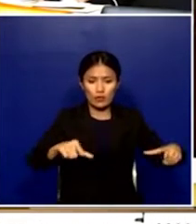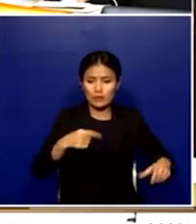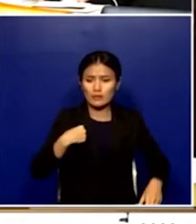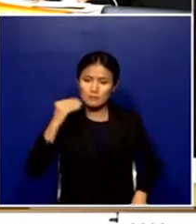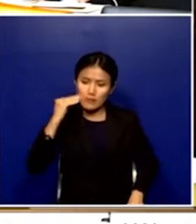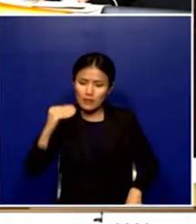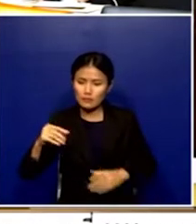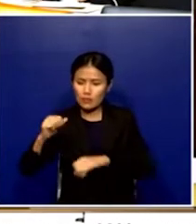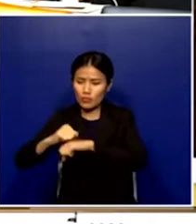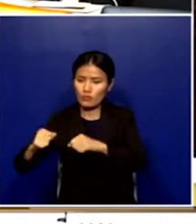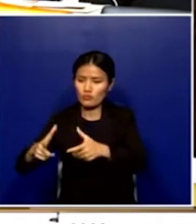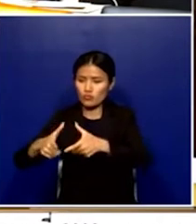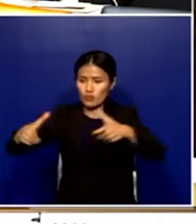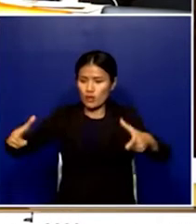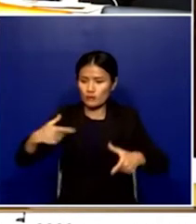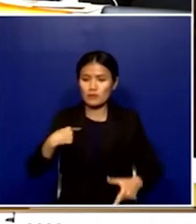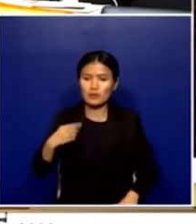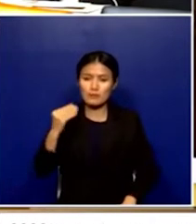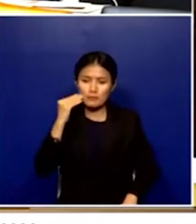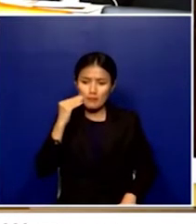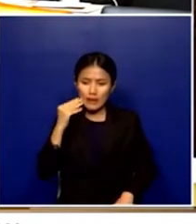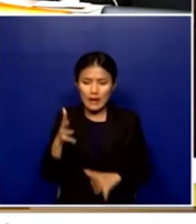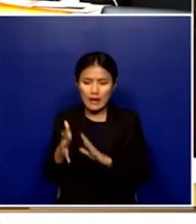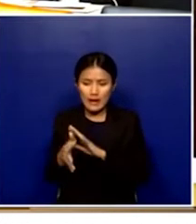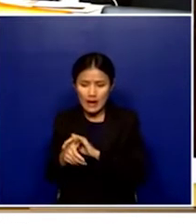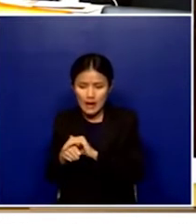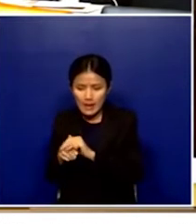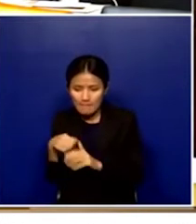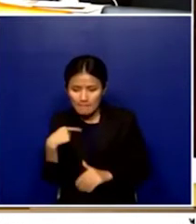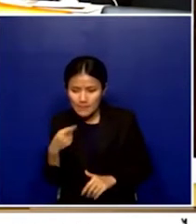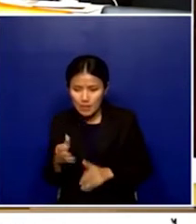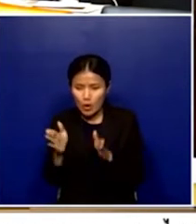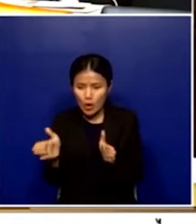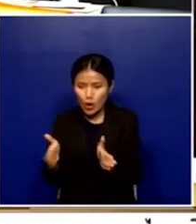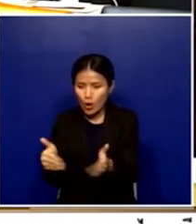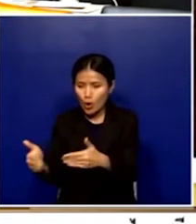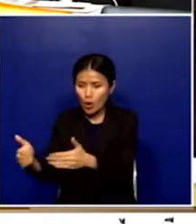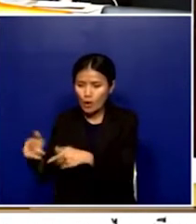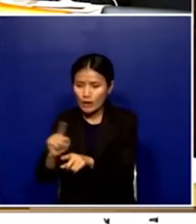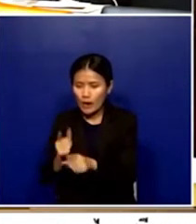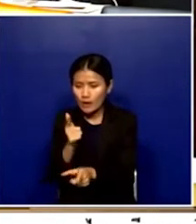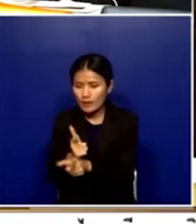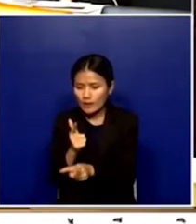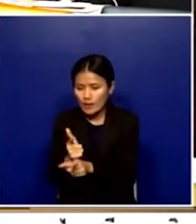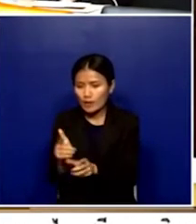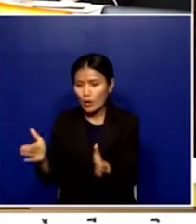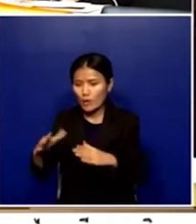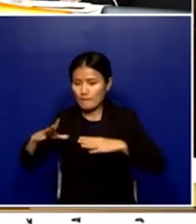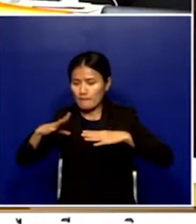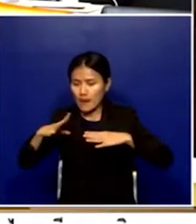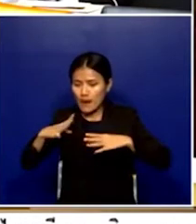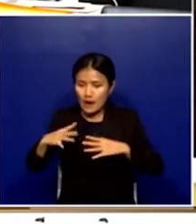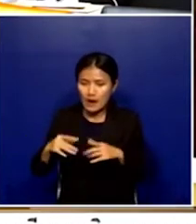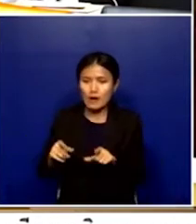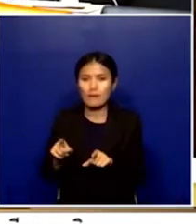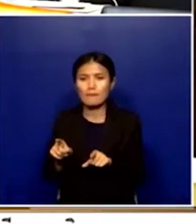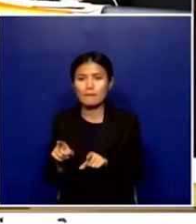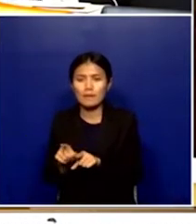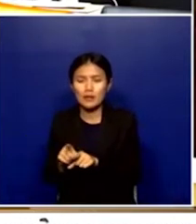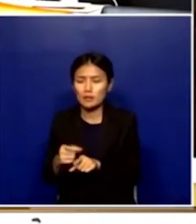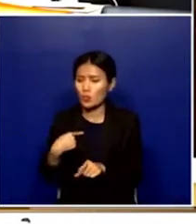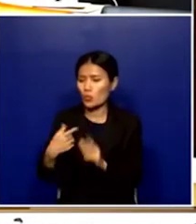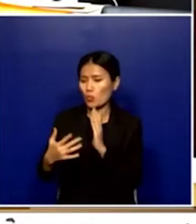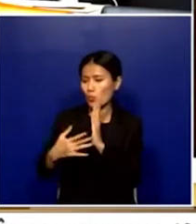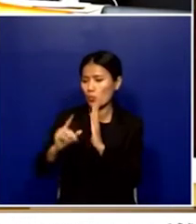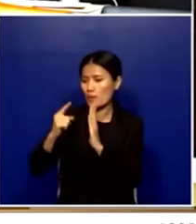ั ยประชุมใหญ่ ห้องสังสัน ห้องจัด LED โมID & savoryบพ้าวที่พร้อมสัพภและนี่ สมั